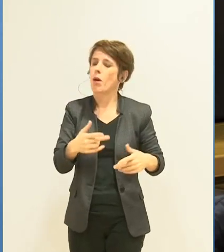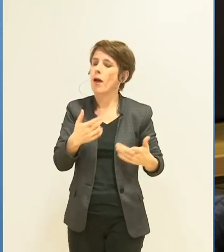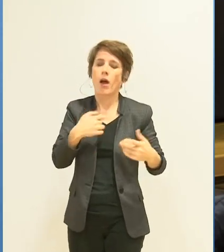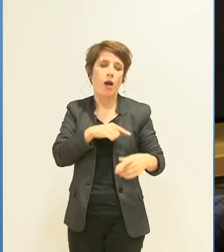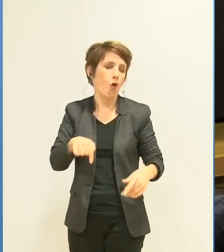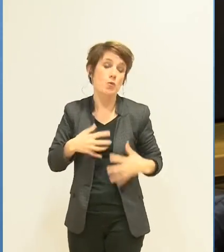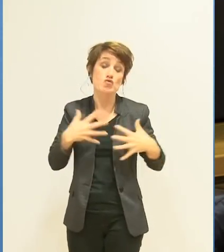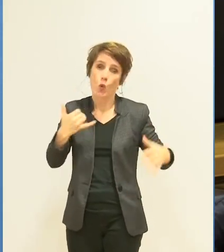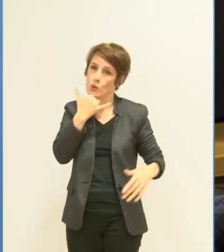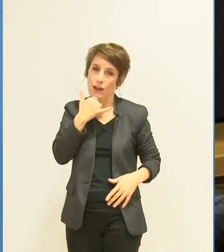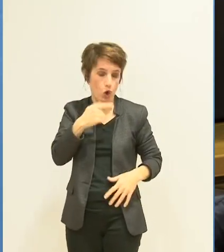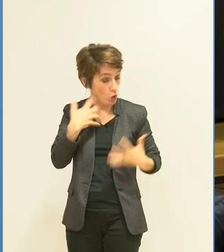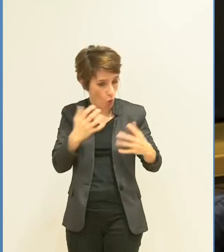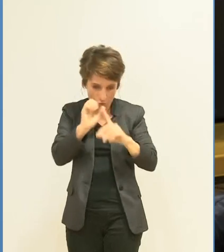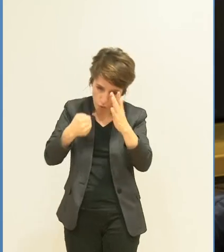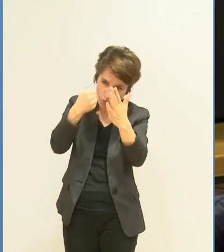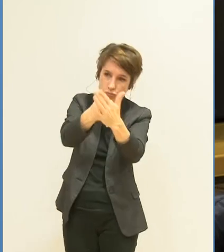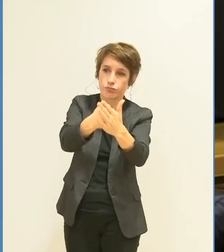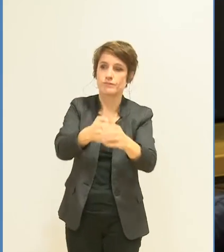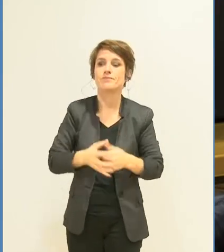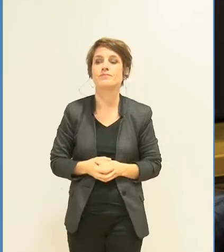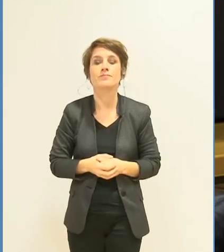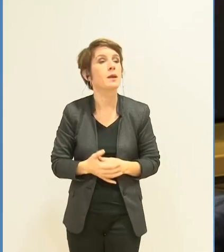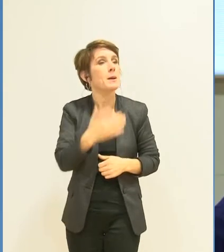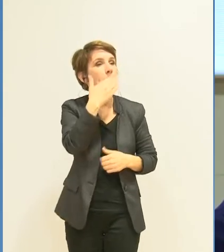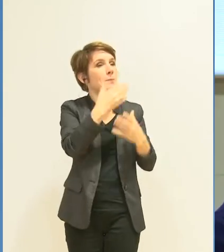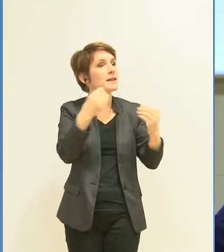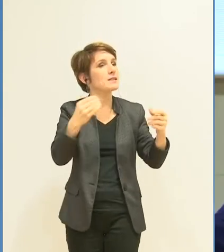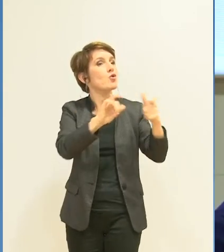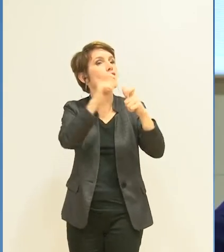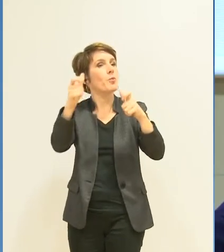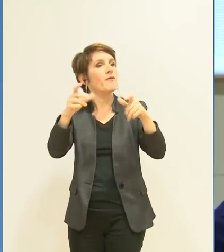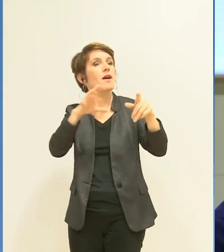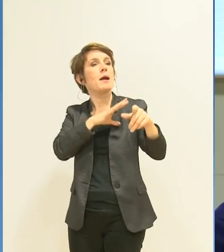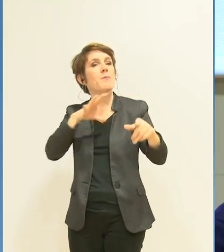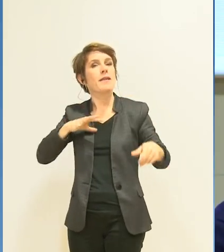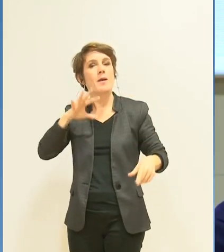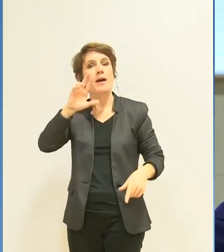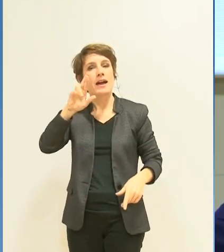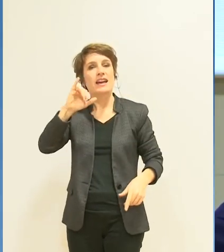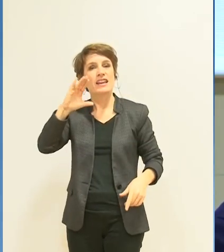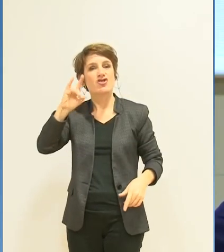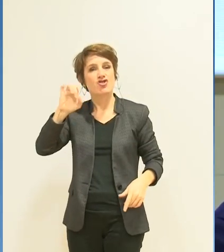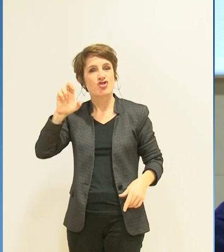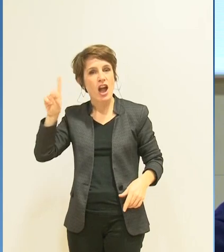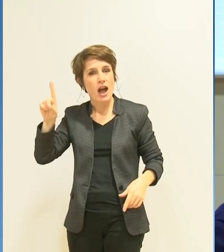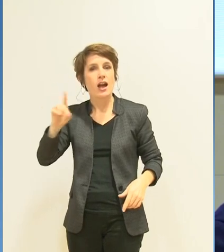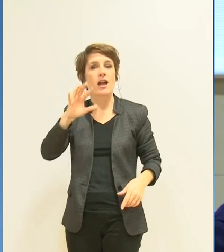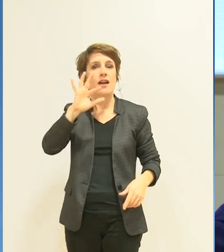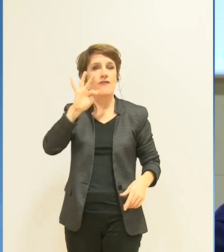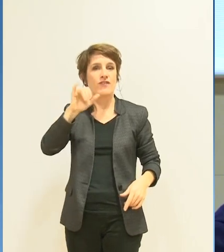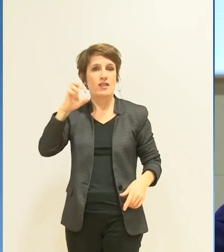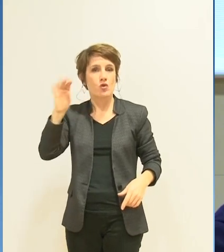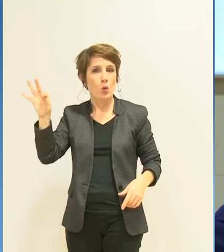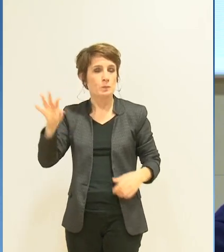sens là je vous remercie merci beaucoup madame julian même richard finaux vous avez la parole oui monsieur le maire chers